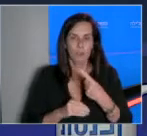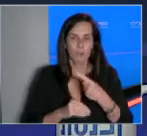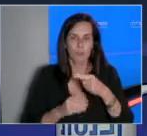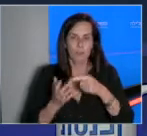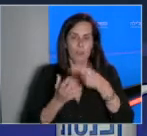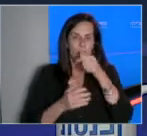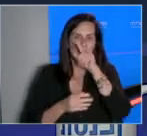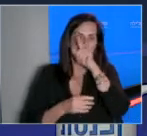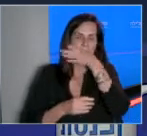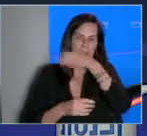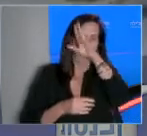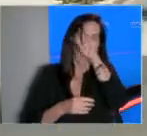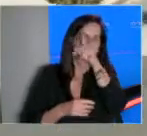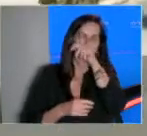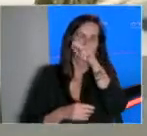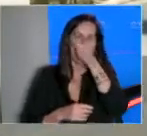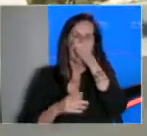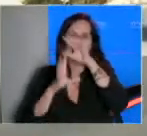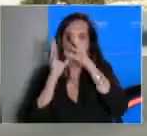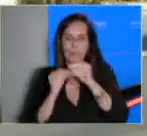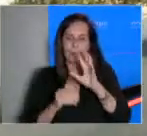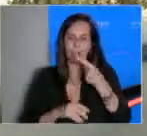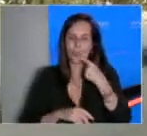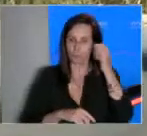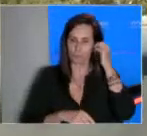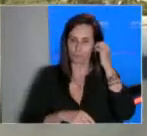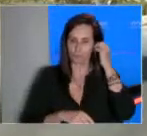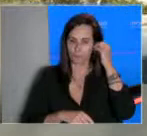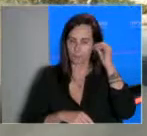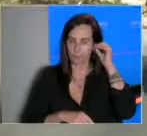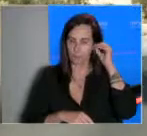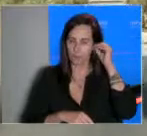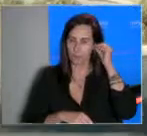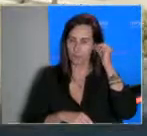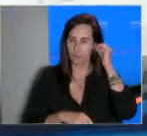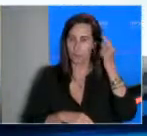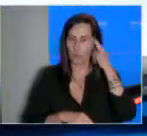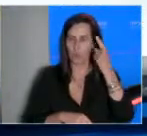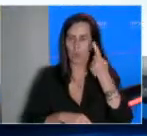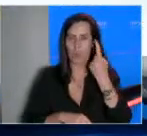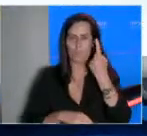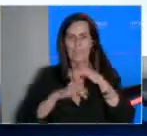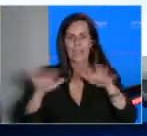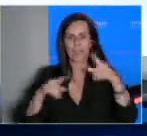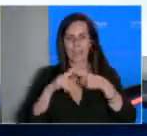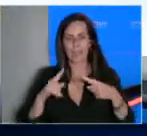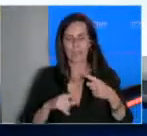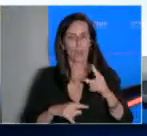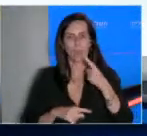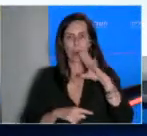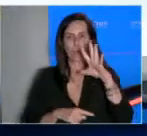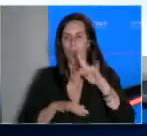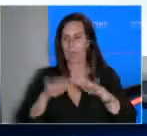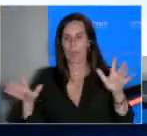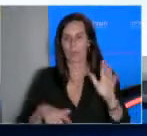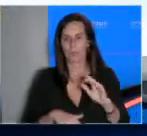על הכסף שמקבלים מההורים? אתה יודע מה הסכום שמורה? מה שהם מדברים לו, אני יודע כמה מדובר. כן, אני כמה? מדבר רק על מיליארד וחצי. אז אני לא מדבר על